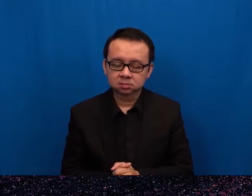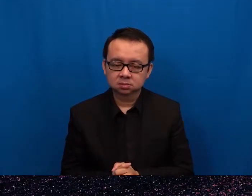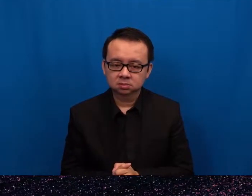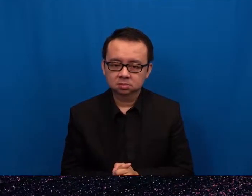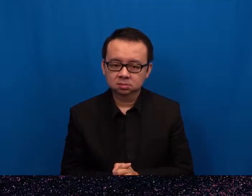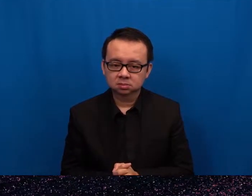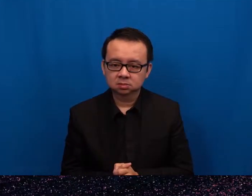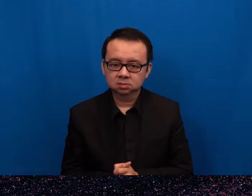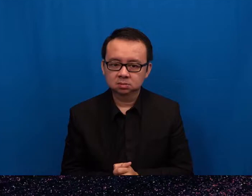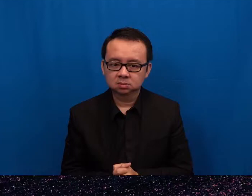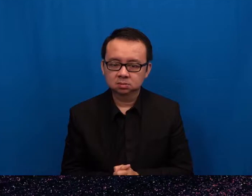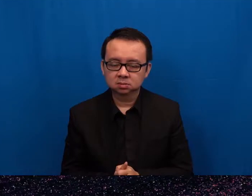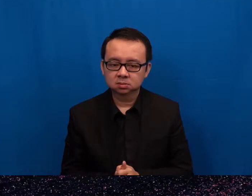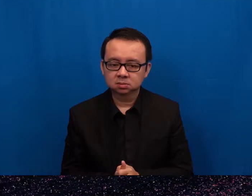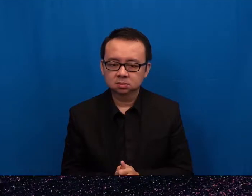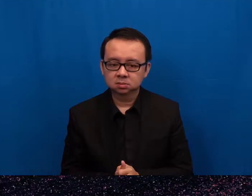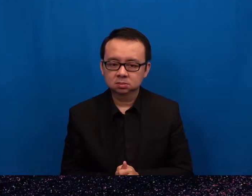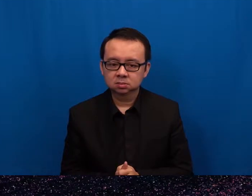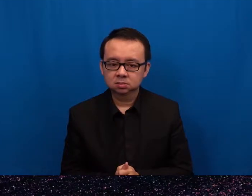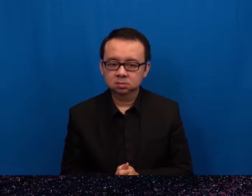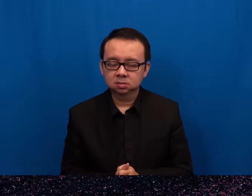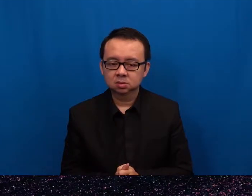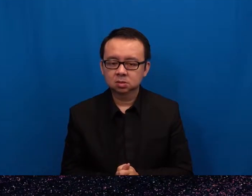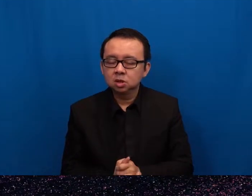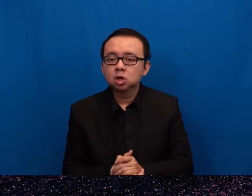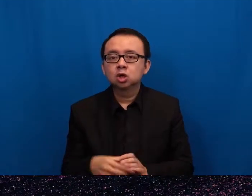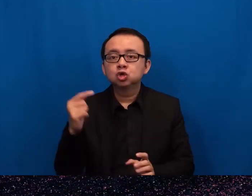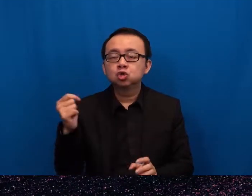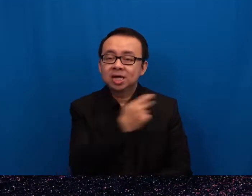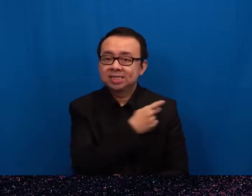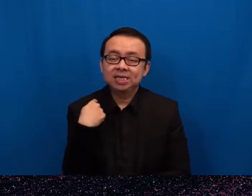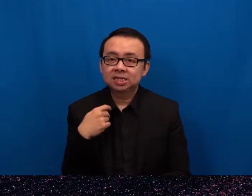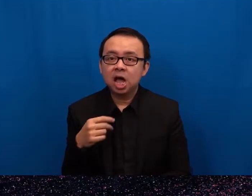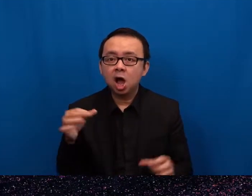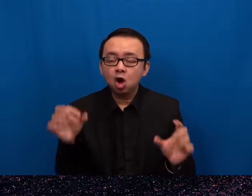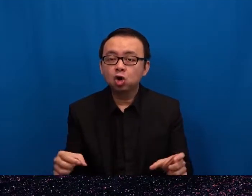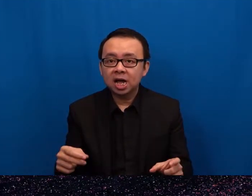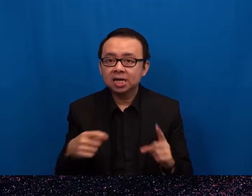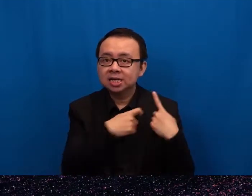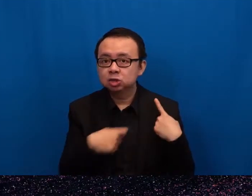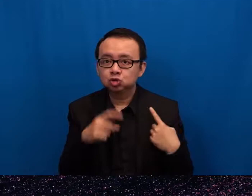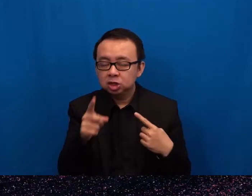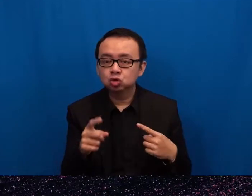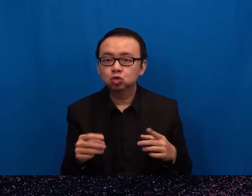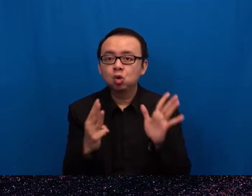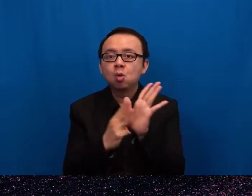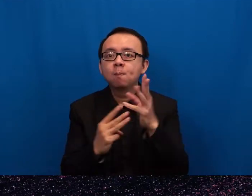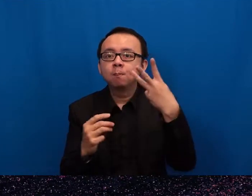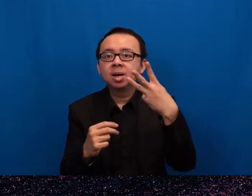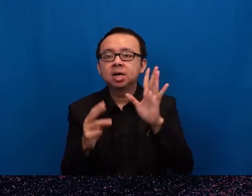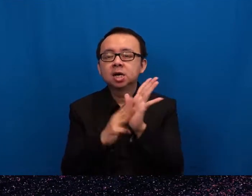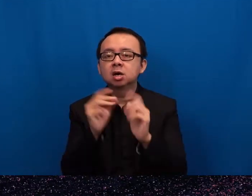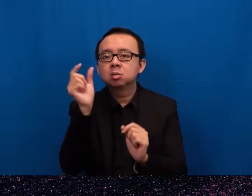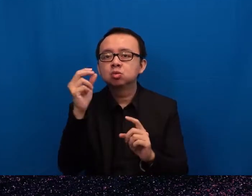Injil, saksi Kristus you and me, tugasnya yang utama itu memuridkan, jadikan semua bangsa-bangsa muridku. Tuhan tidak cari followers, Tuhan mau membentuk